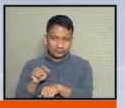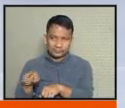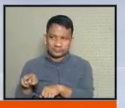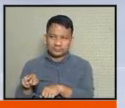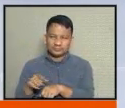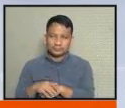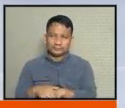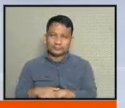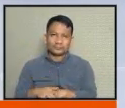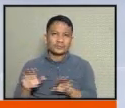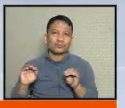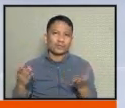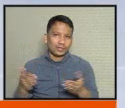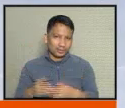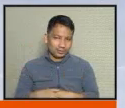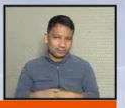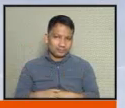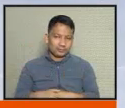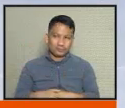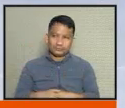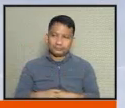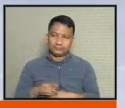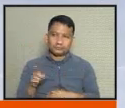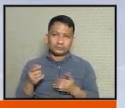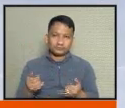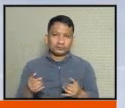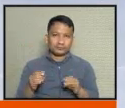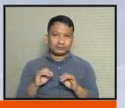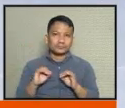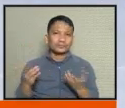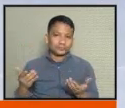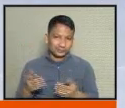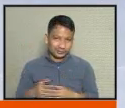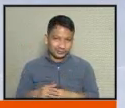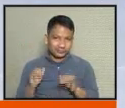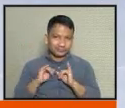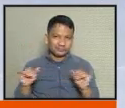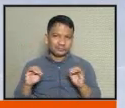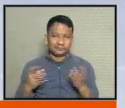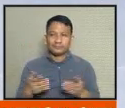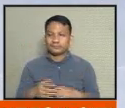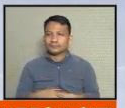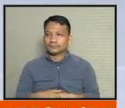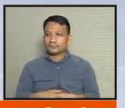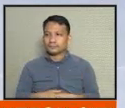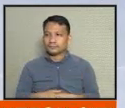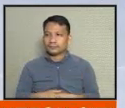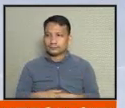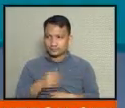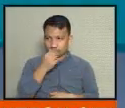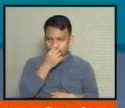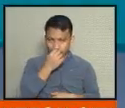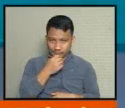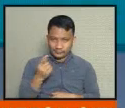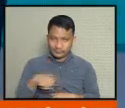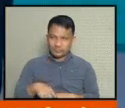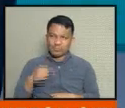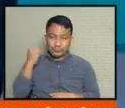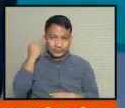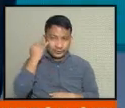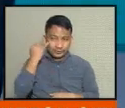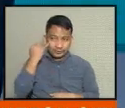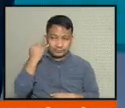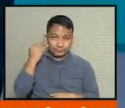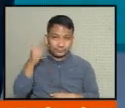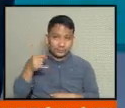asawa ko? Opo. Wala. Ngayon po, anong trabaho ni ma'am? Wala din. Wala. Okay, eto na po. Si Judith, ang inyong puppy